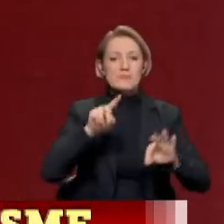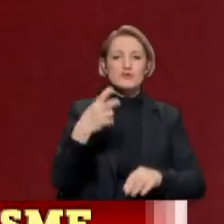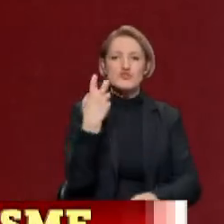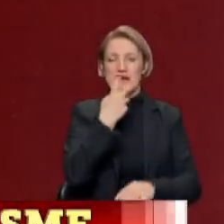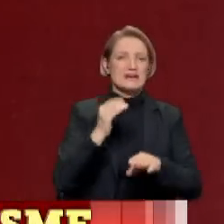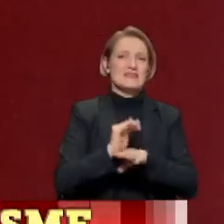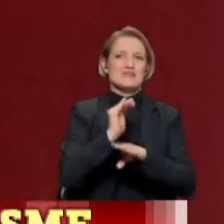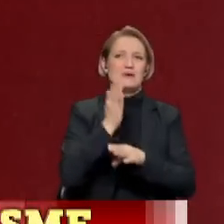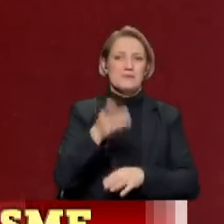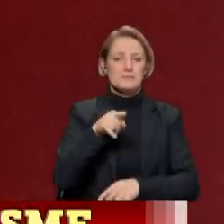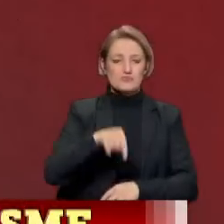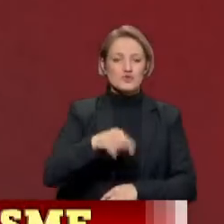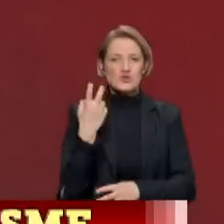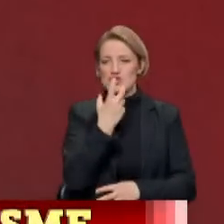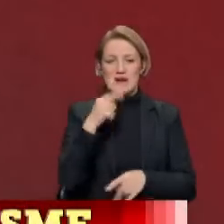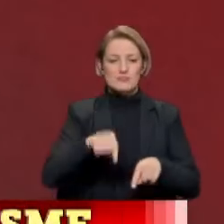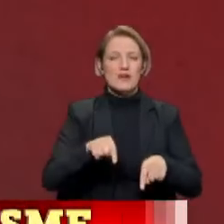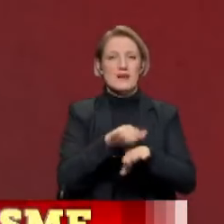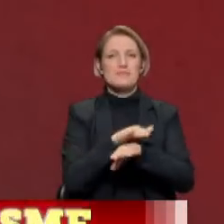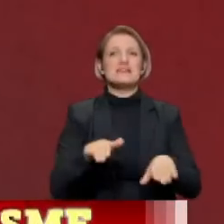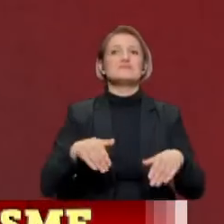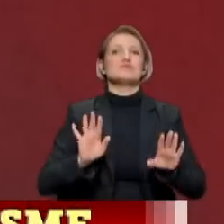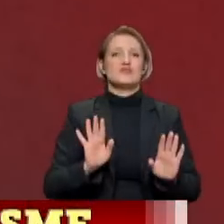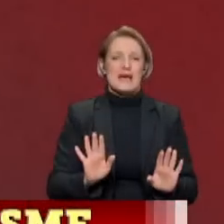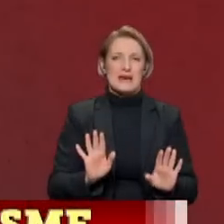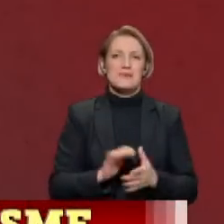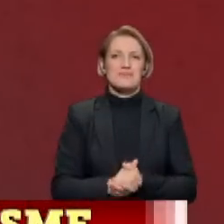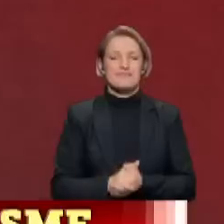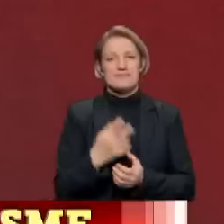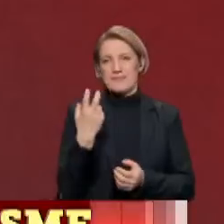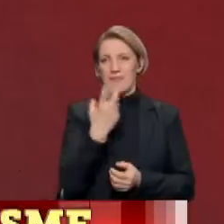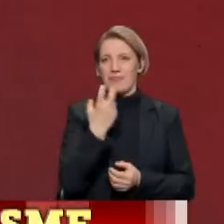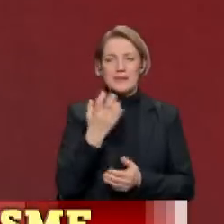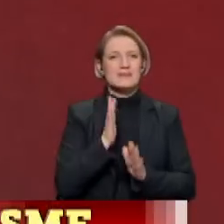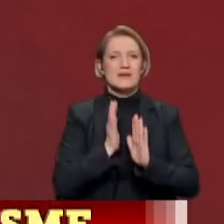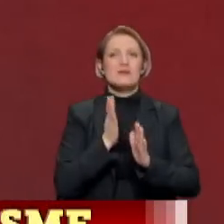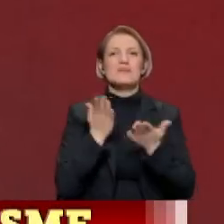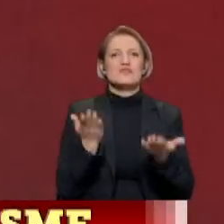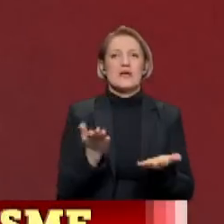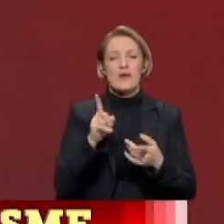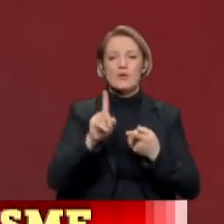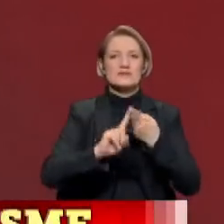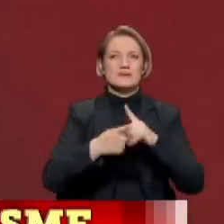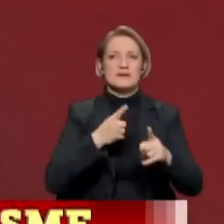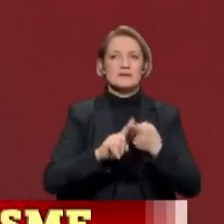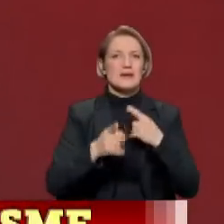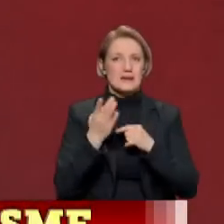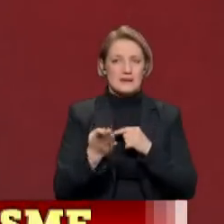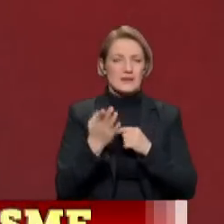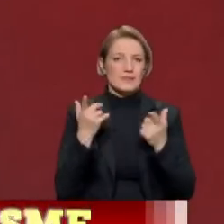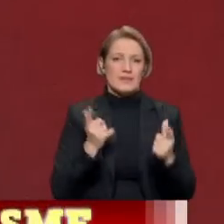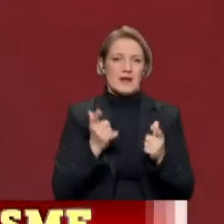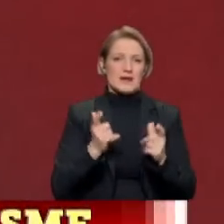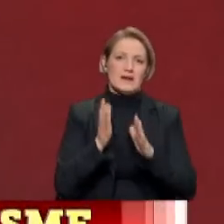aslında. Şimdi bu şarkı burada bitmeyecek. Evet, şarkıdan gidiyor. Yani şarkılardan devam ediyor. Peki o siyaset yolculuğu